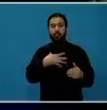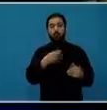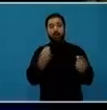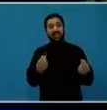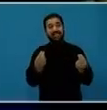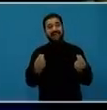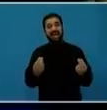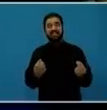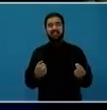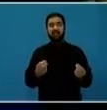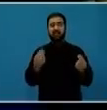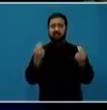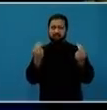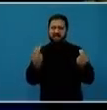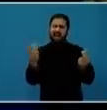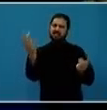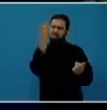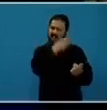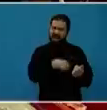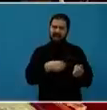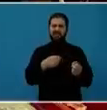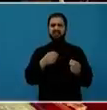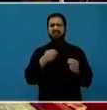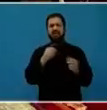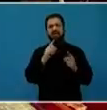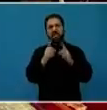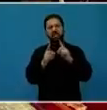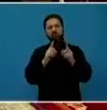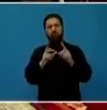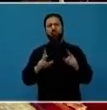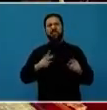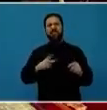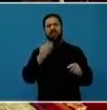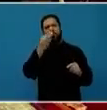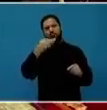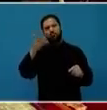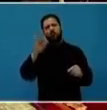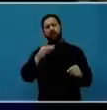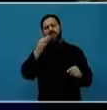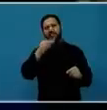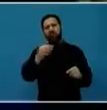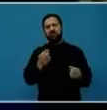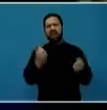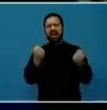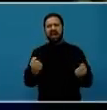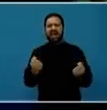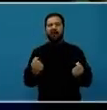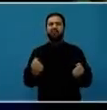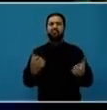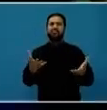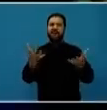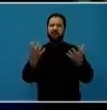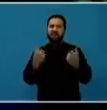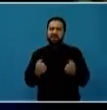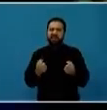îmbunătățească. Bineînțeles că discursul este ușor de rostit, dar greu de înfăptuit, pentru că